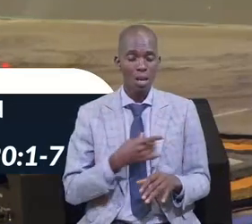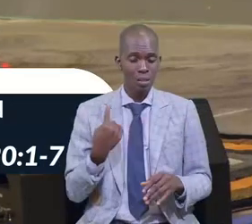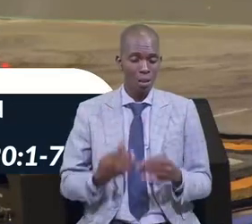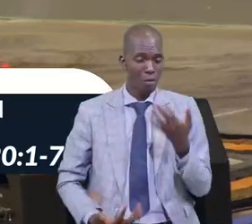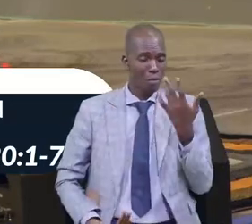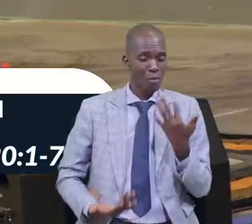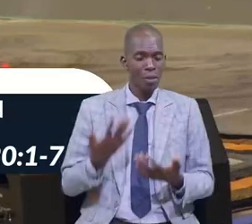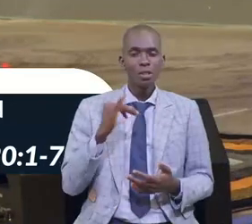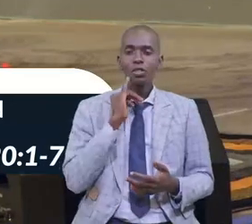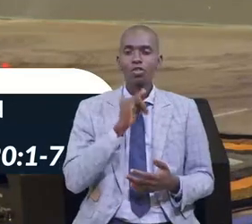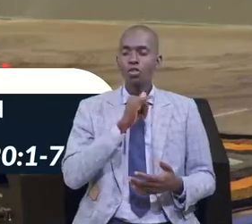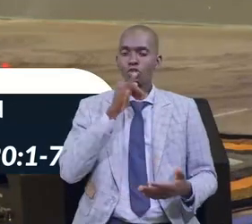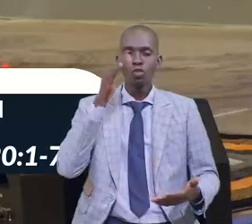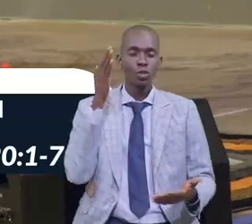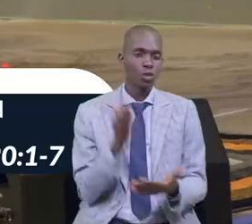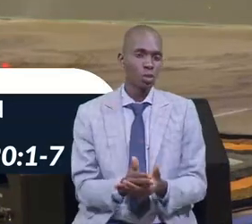vivante.